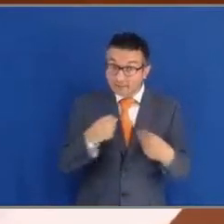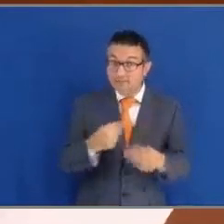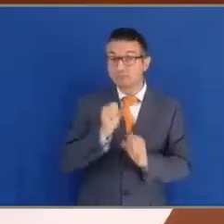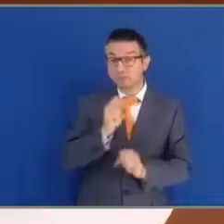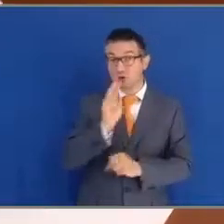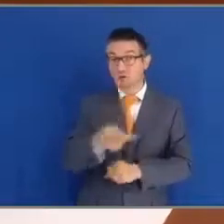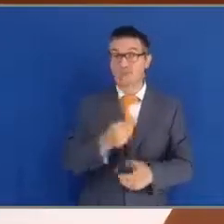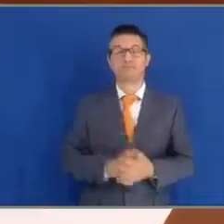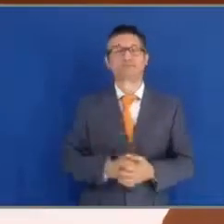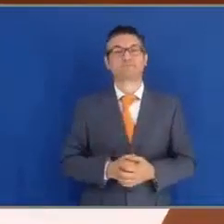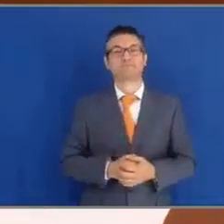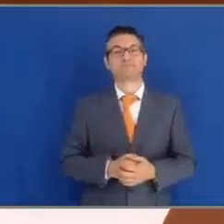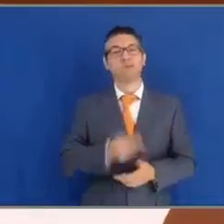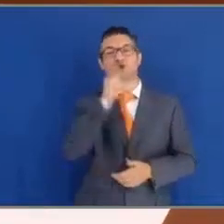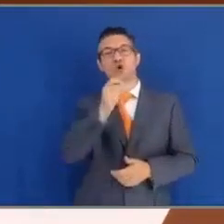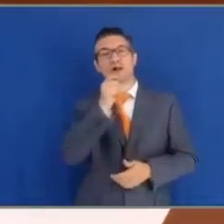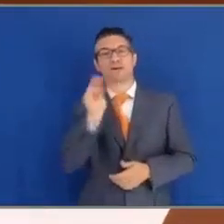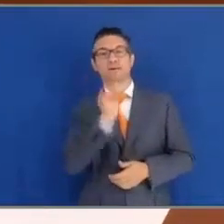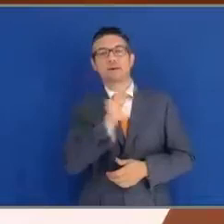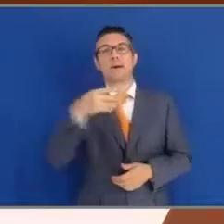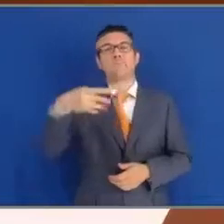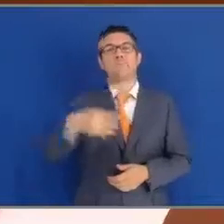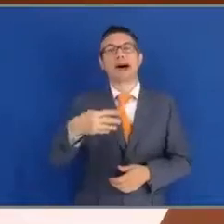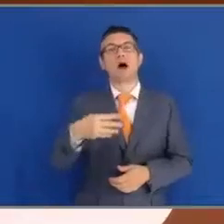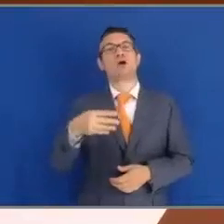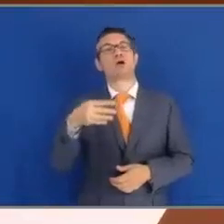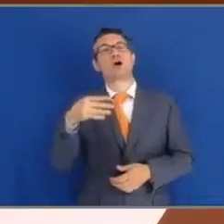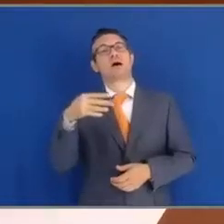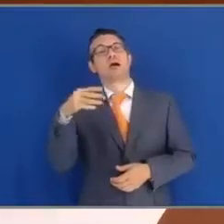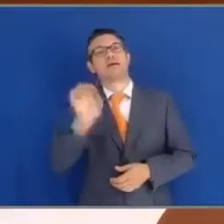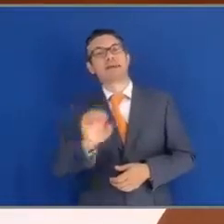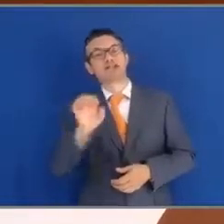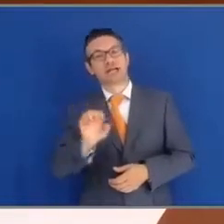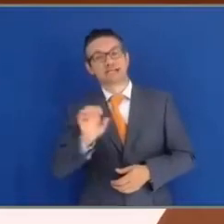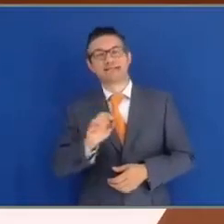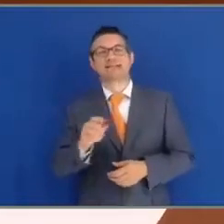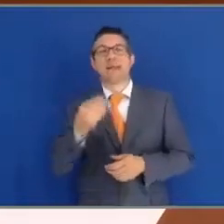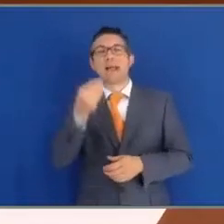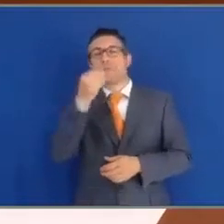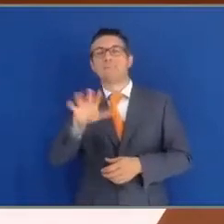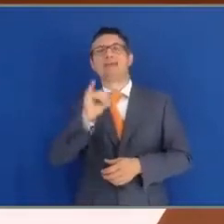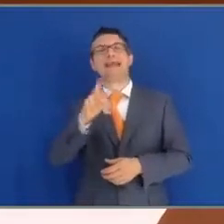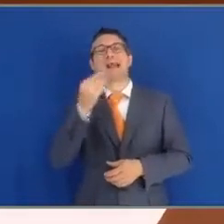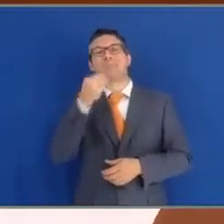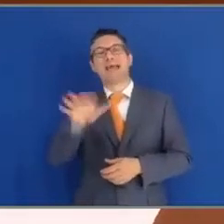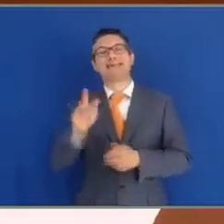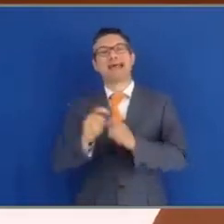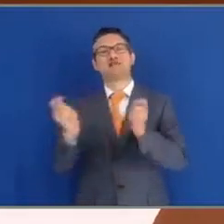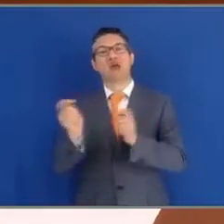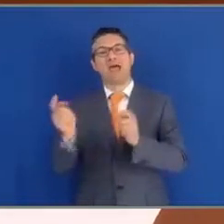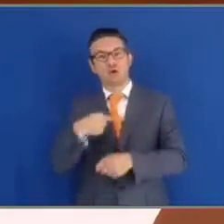La prima domanda, Mauro Evangelisti del Messaggero. Ora